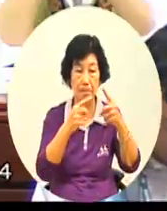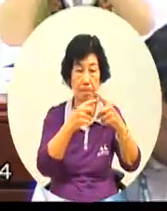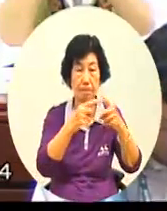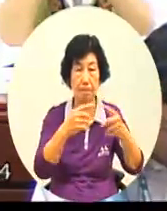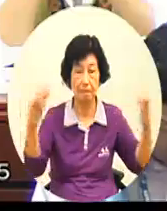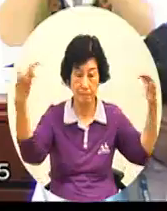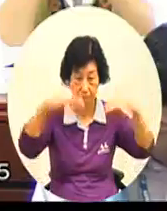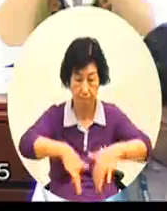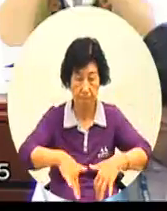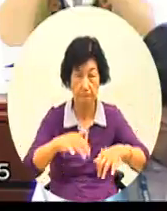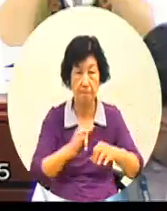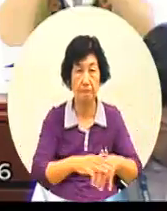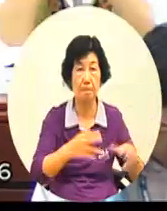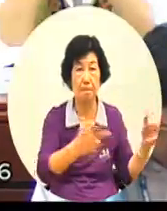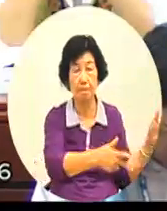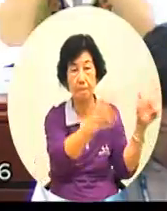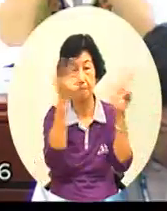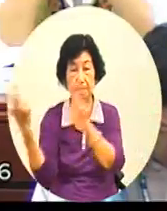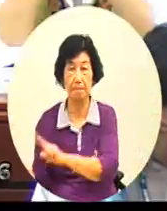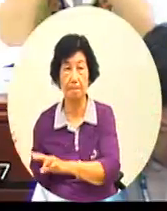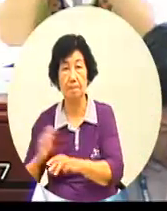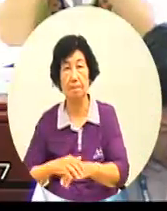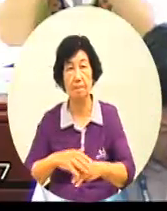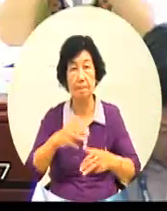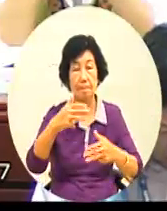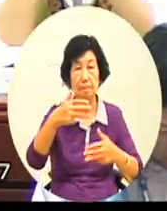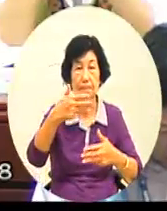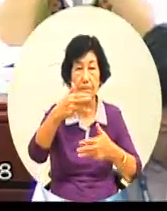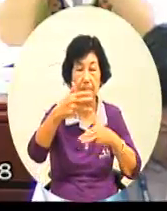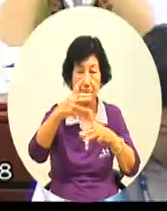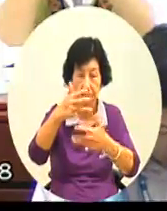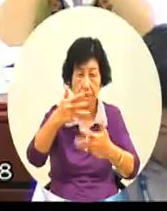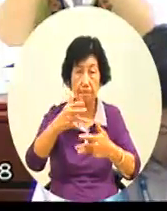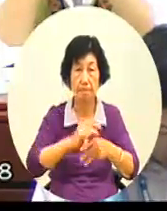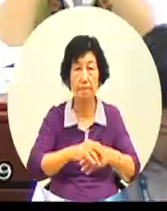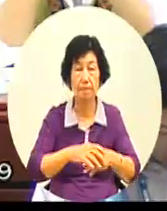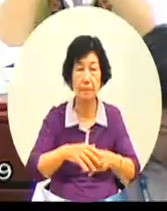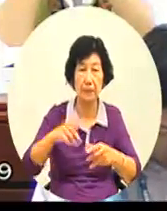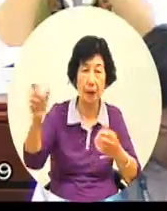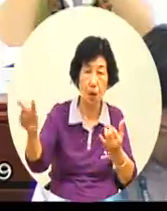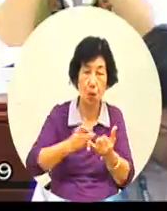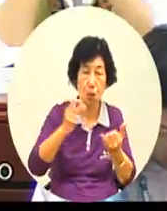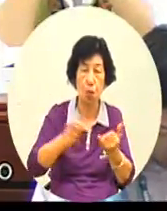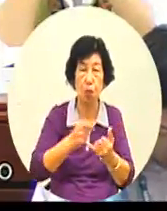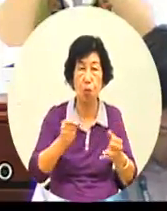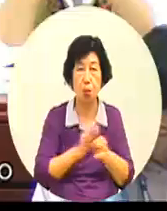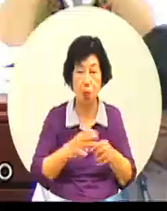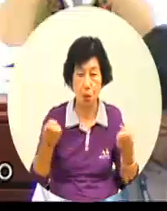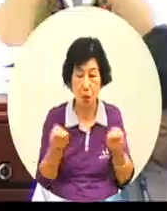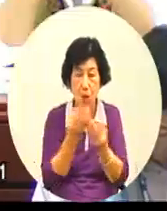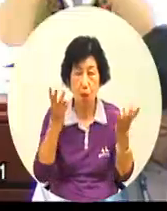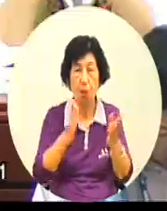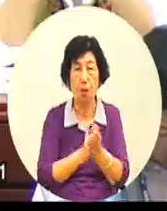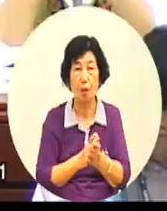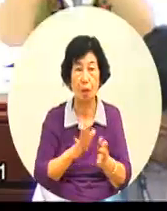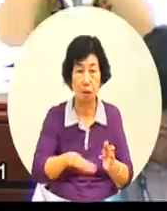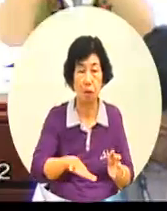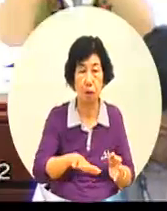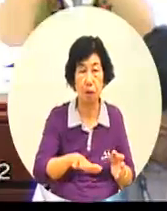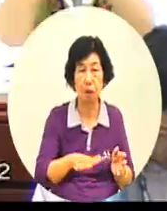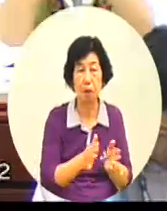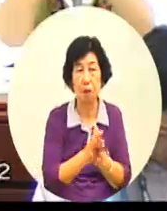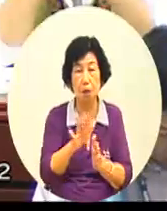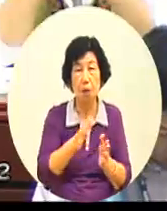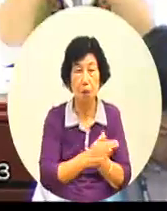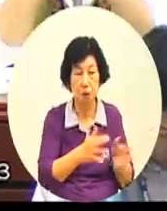想那个桥当时在八八风灾之后是由区公所来新建的，这部分我们会再跟他们做讨论。另外刚刚议员关